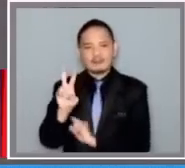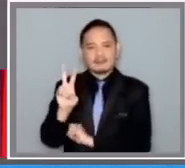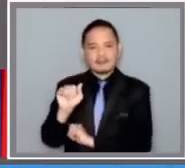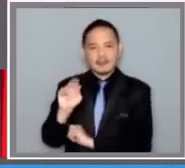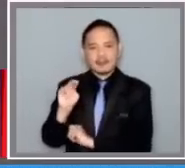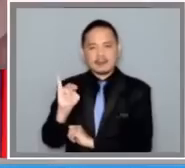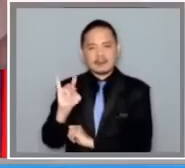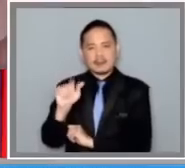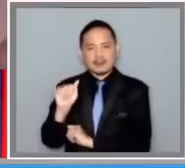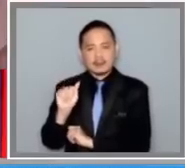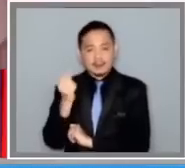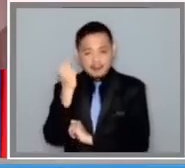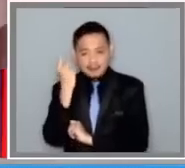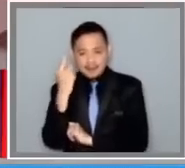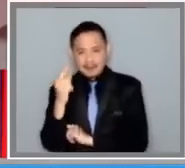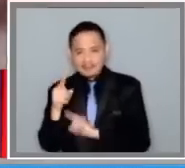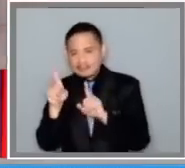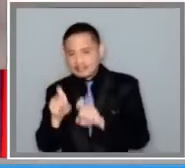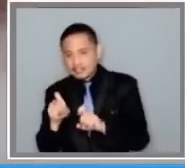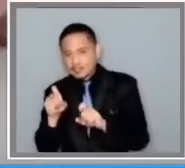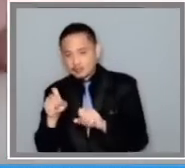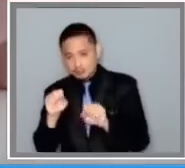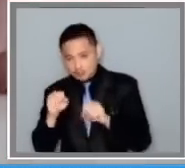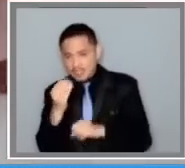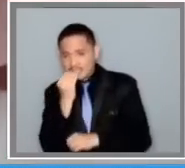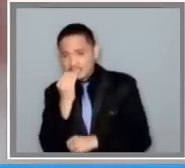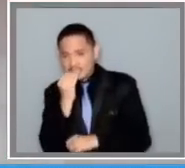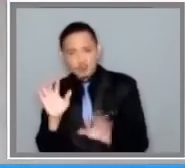ito tested kung safe for human consumption.